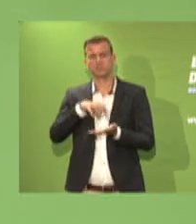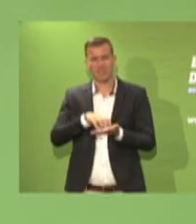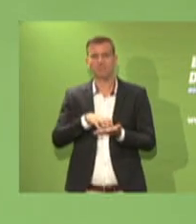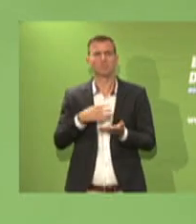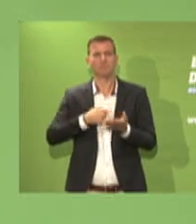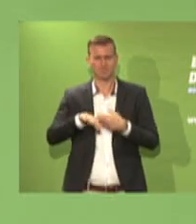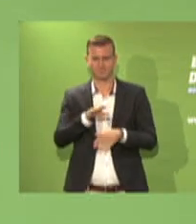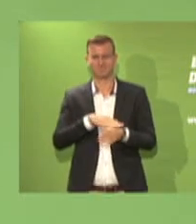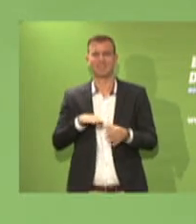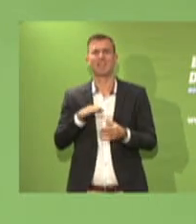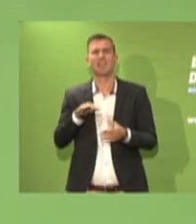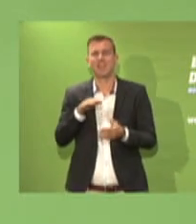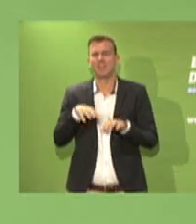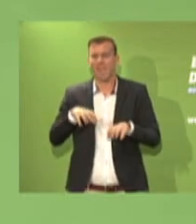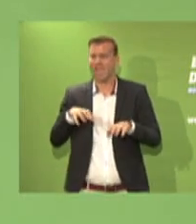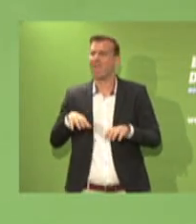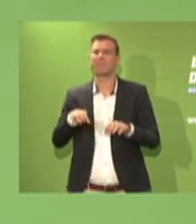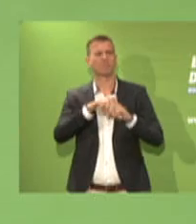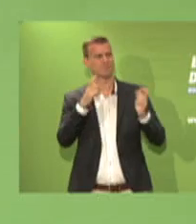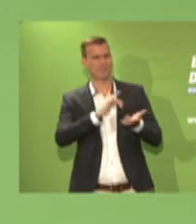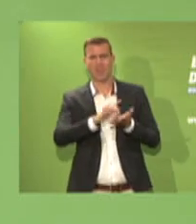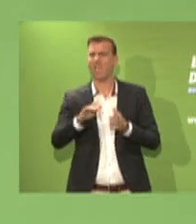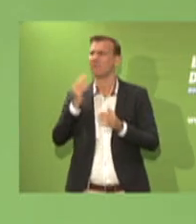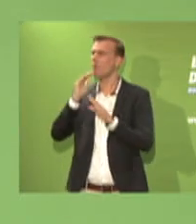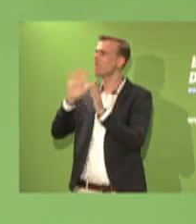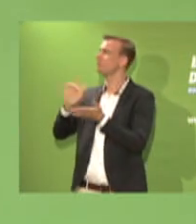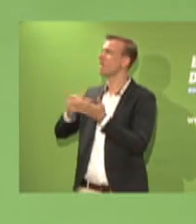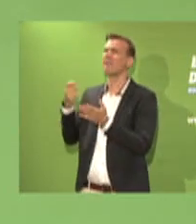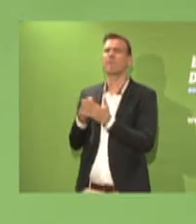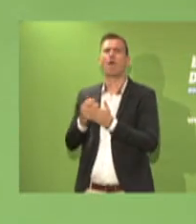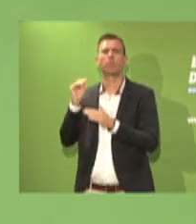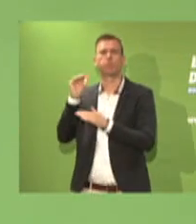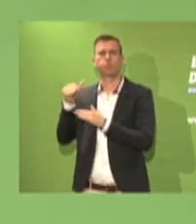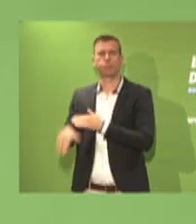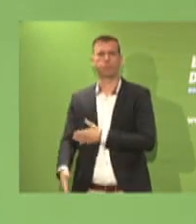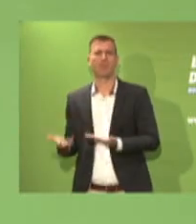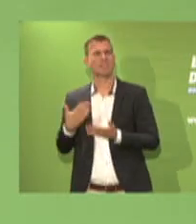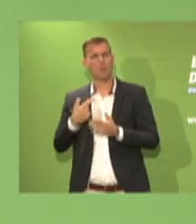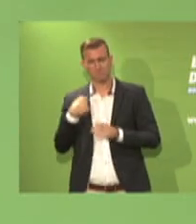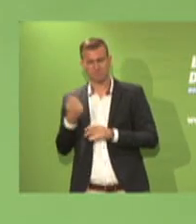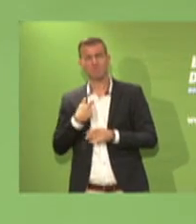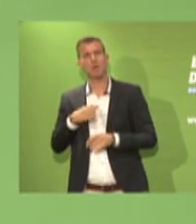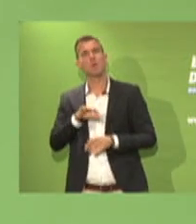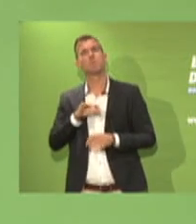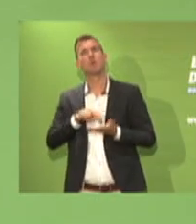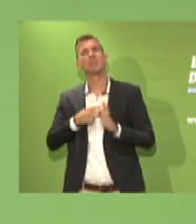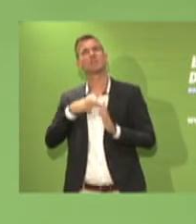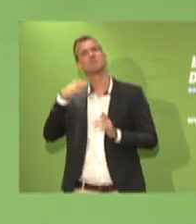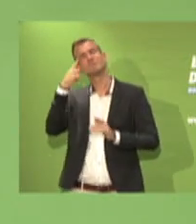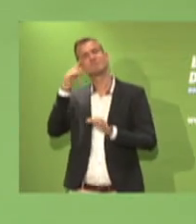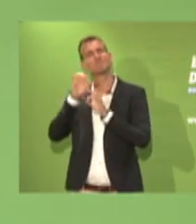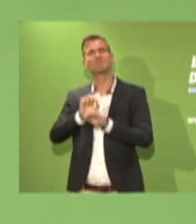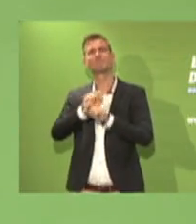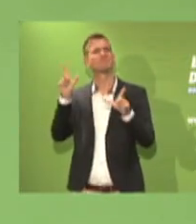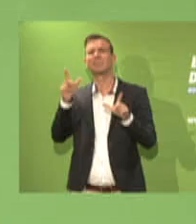da Ladenlokale teilweise leer stehen, dass Wohnhäuser leer stehen, immer mehr an Wert verlieren. Und deswegen sagen wir in diesem Antrag als politische Leitidee, wir wollen das